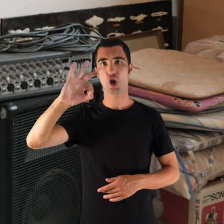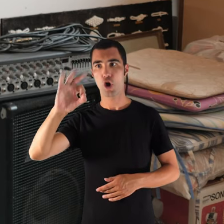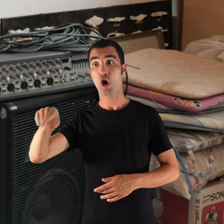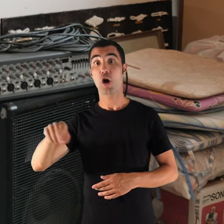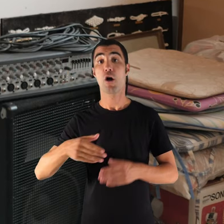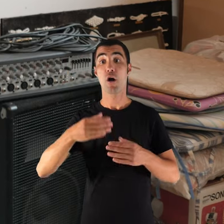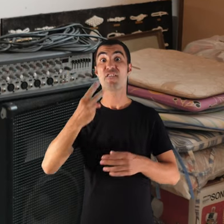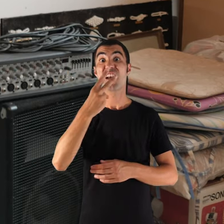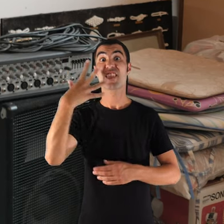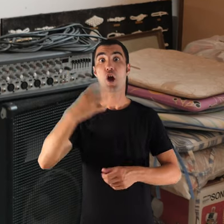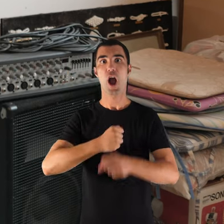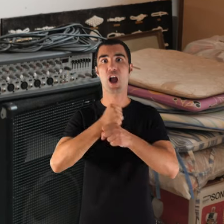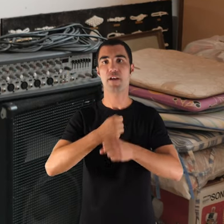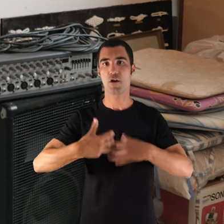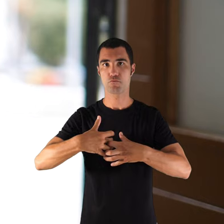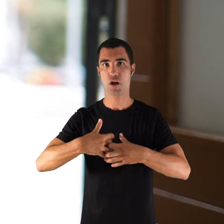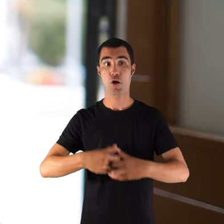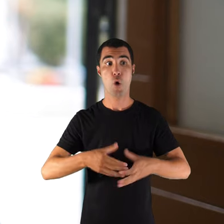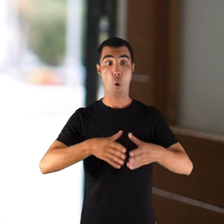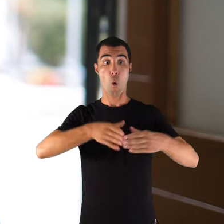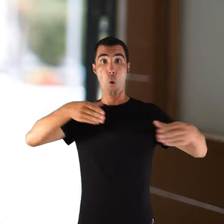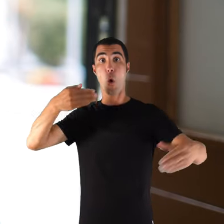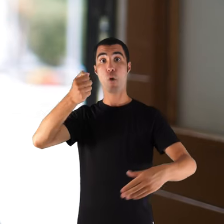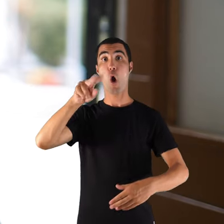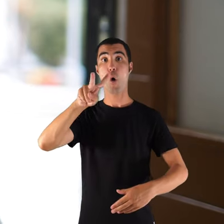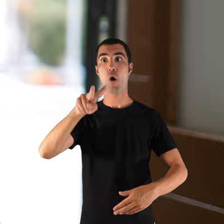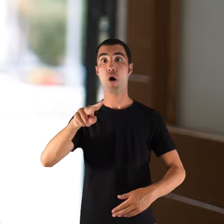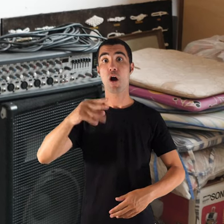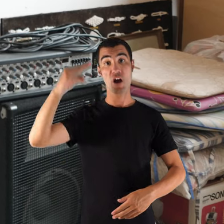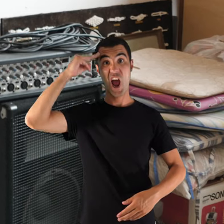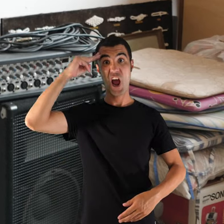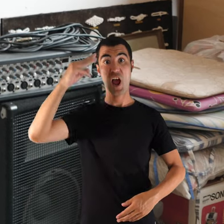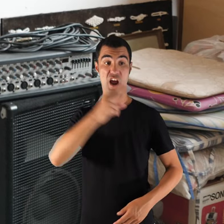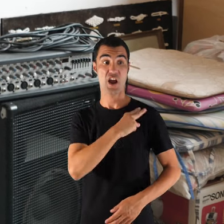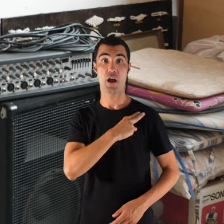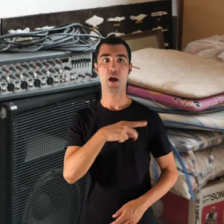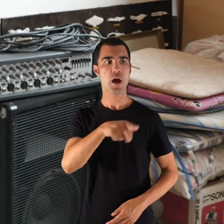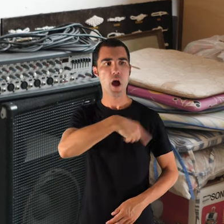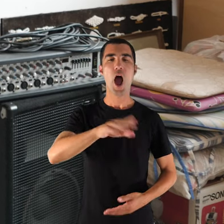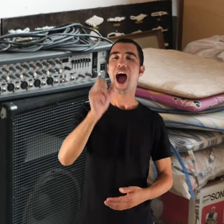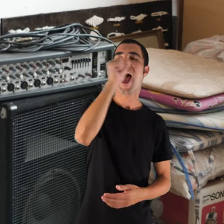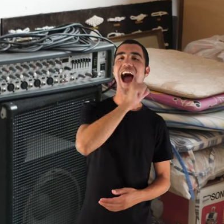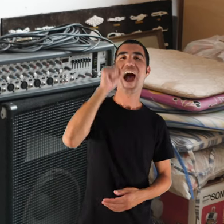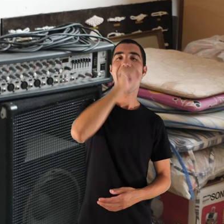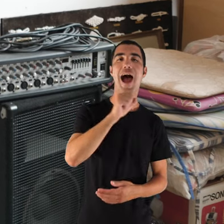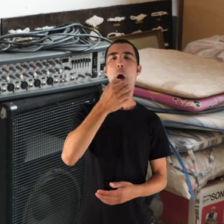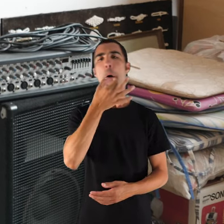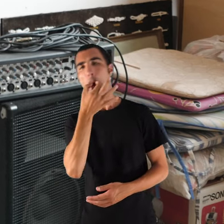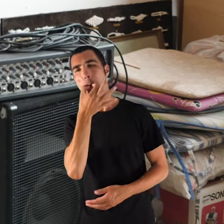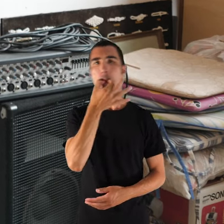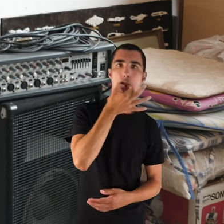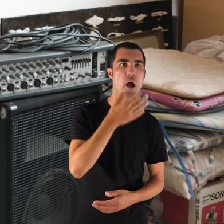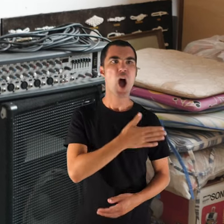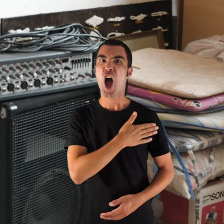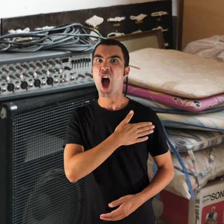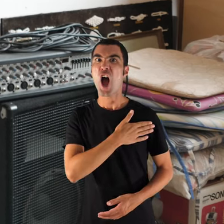anys, li deien Joven Antonio. Tenia un motor de 25 cavalls. Quan anava del bou, no podia, el patró no volia que